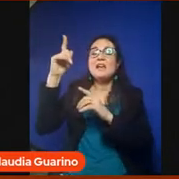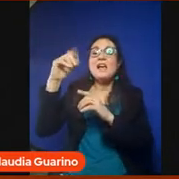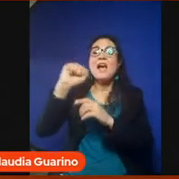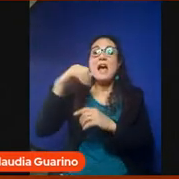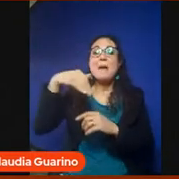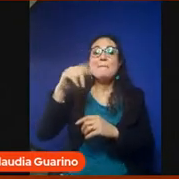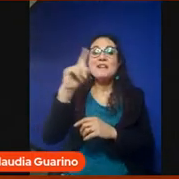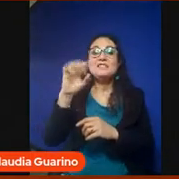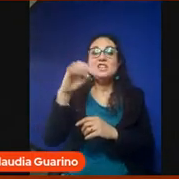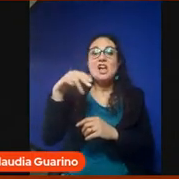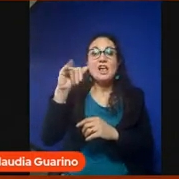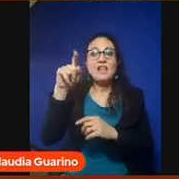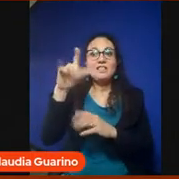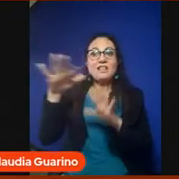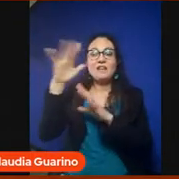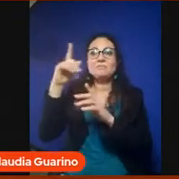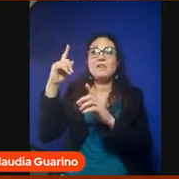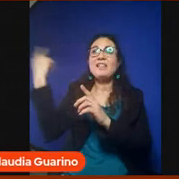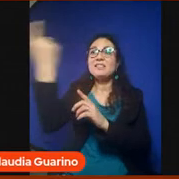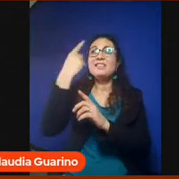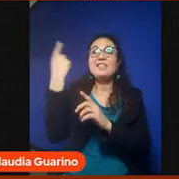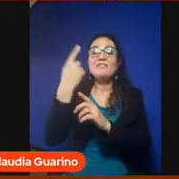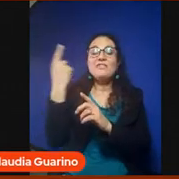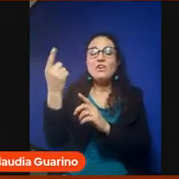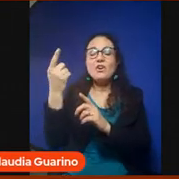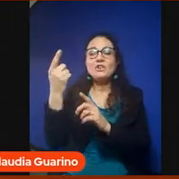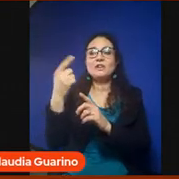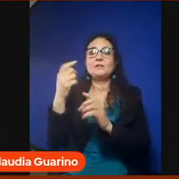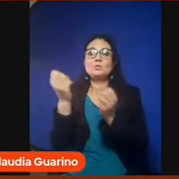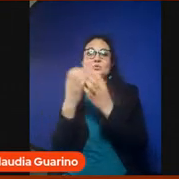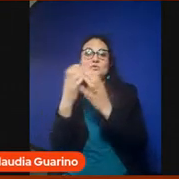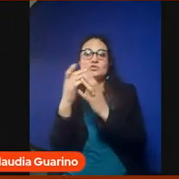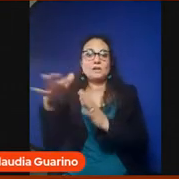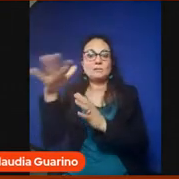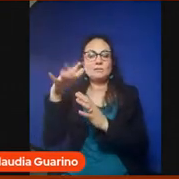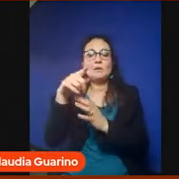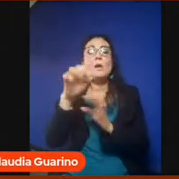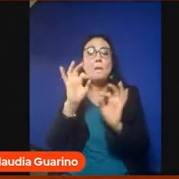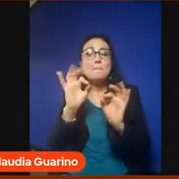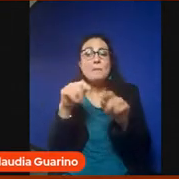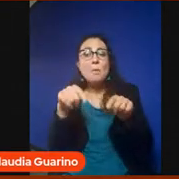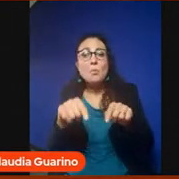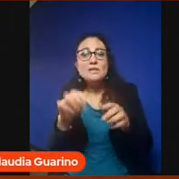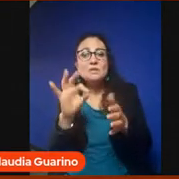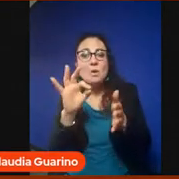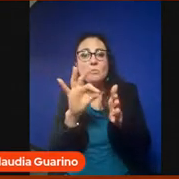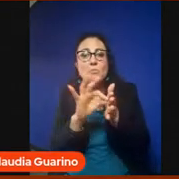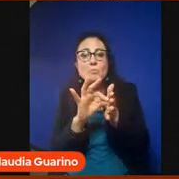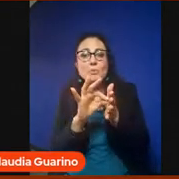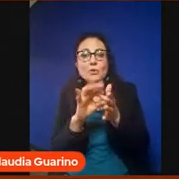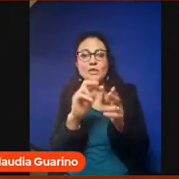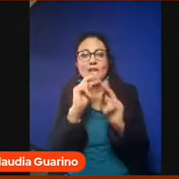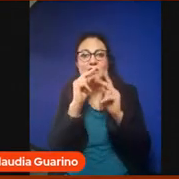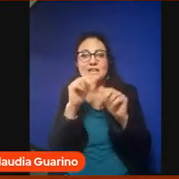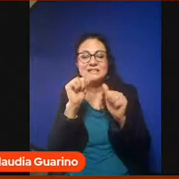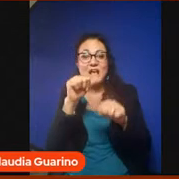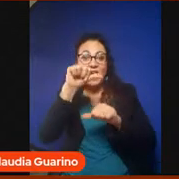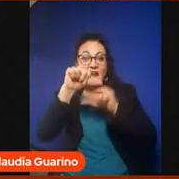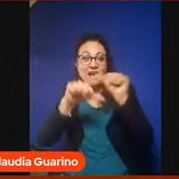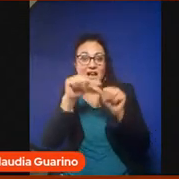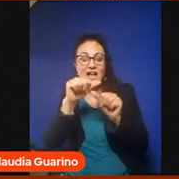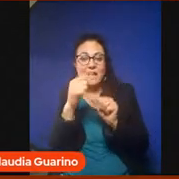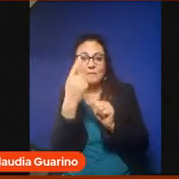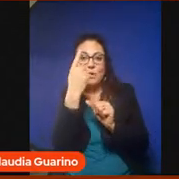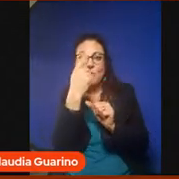nel Pacifico. Però il punto è esattamente questo. Cioè, cambiando uno degli aspetti